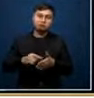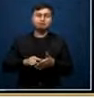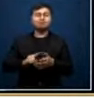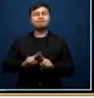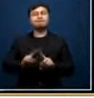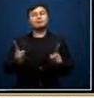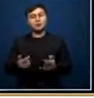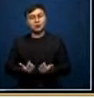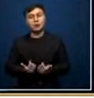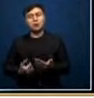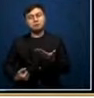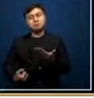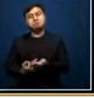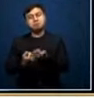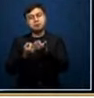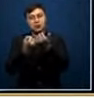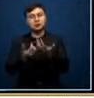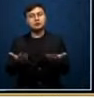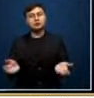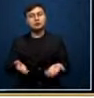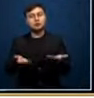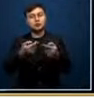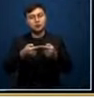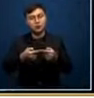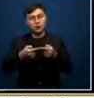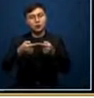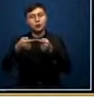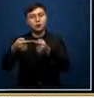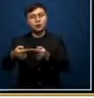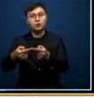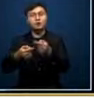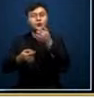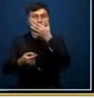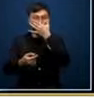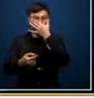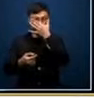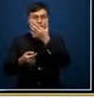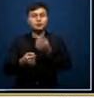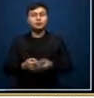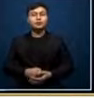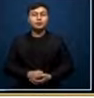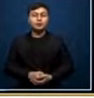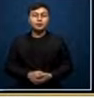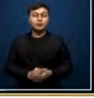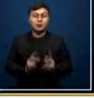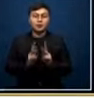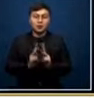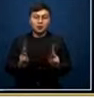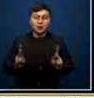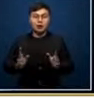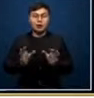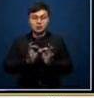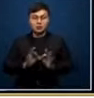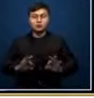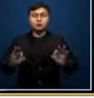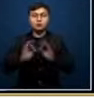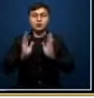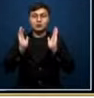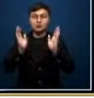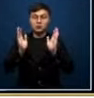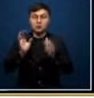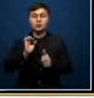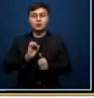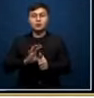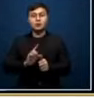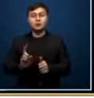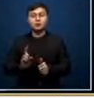ประเมินที่จะต้องผลักดันและดำเนินการต่อเนื่องนะคะโดยที่คณะกรรมธิการมีข้อเสนอแนะสำคัญในการประเมินคุณธรรม